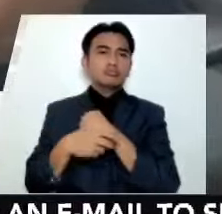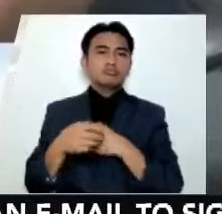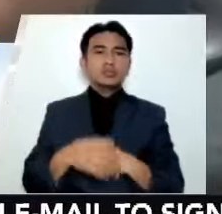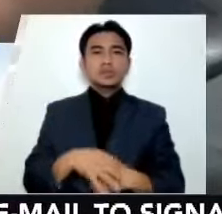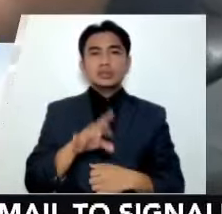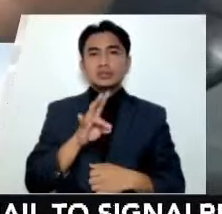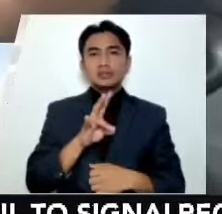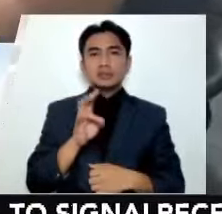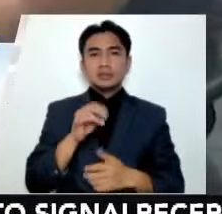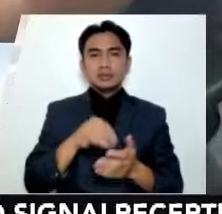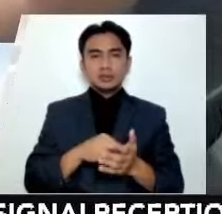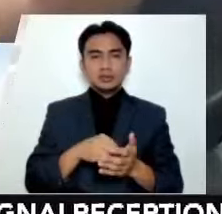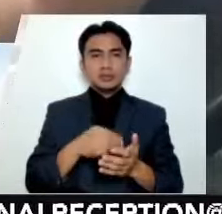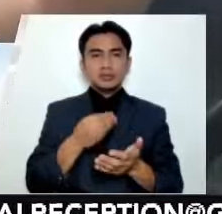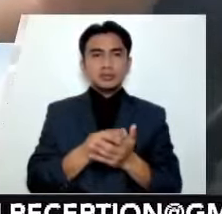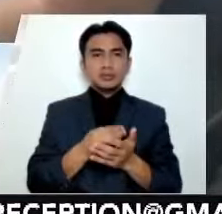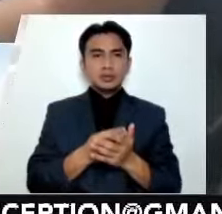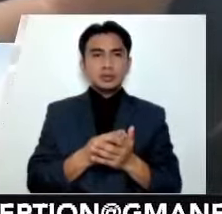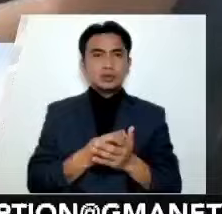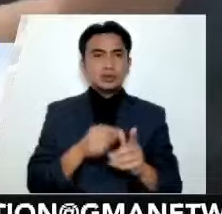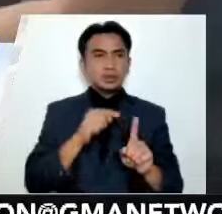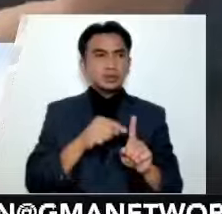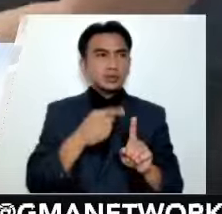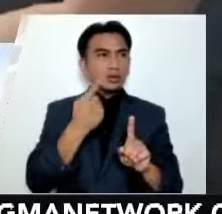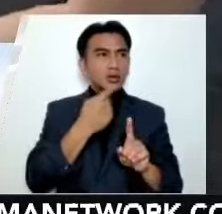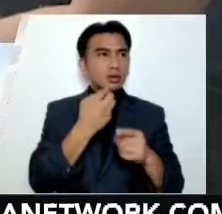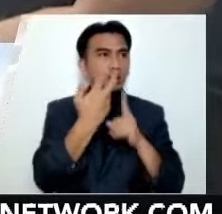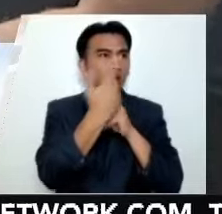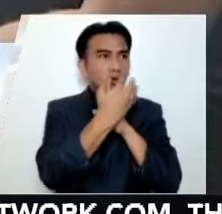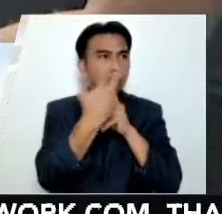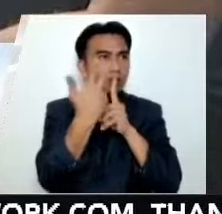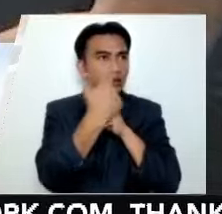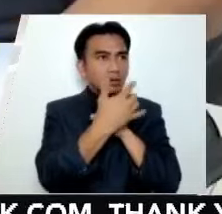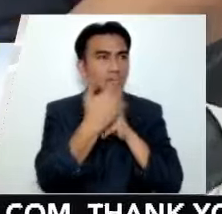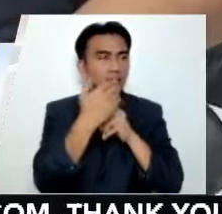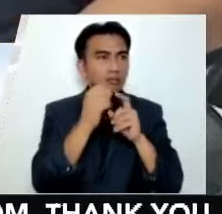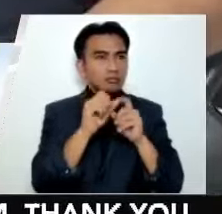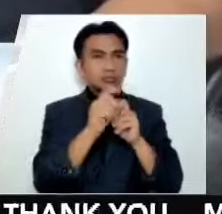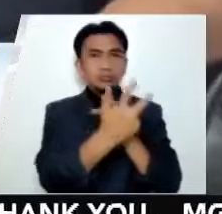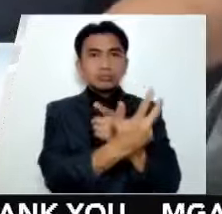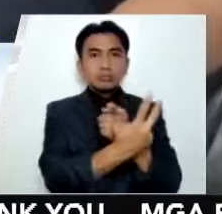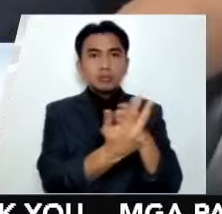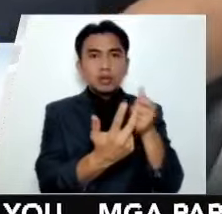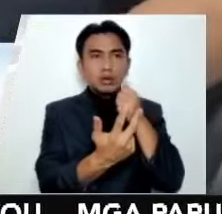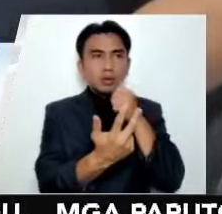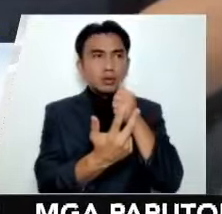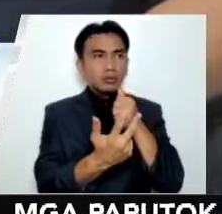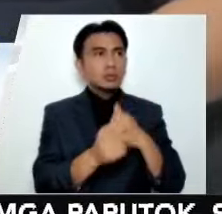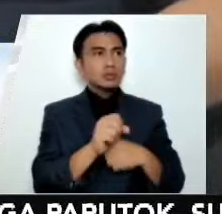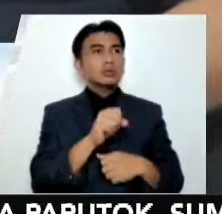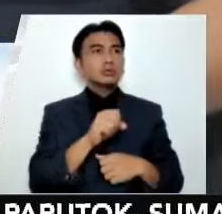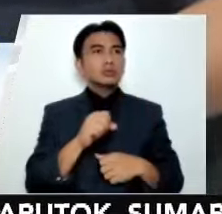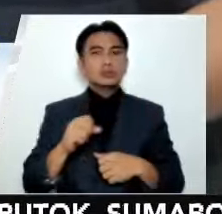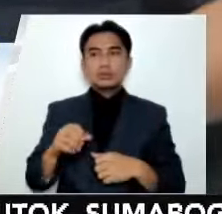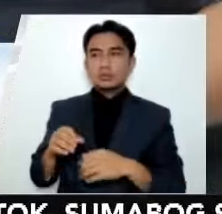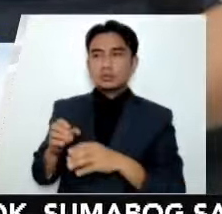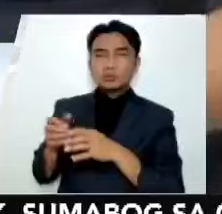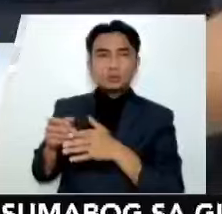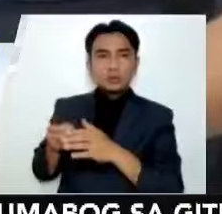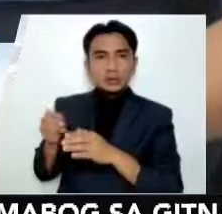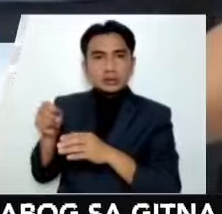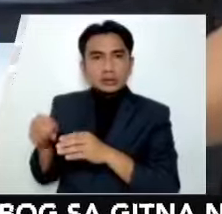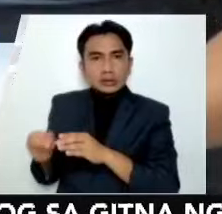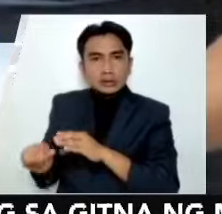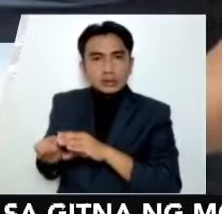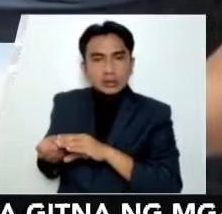matanda, tila na hypnotize siya noong May 24 ng tatlong babae kaya siya napawidraw ng pera. Retiradong kawani ng